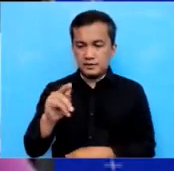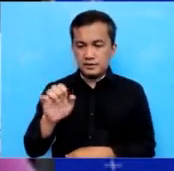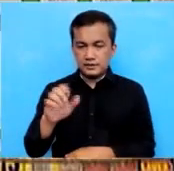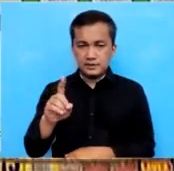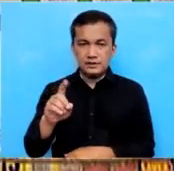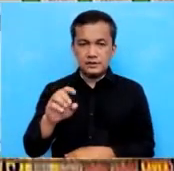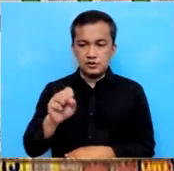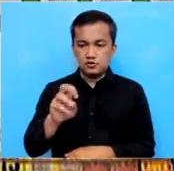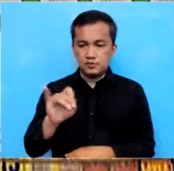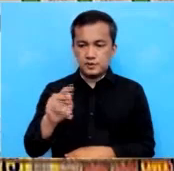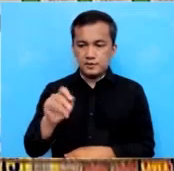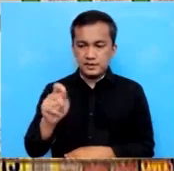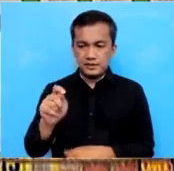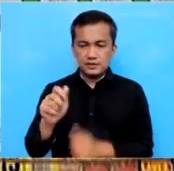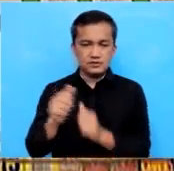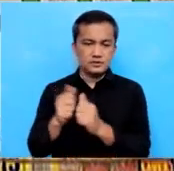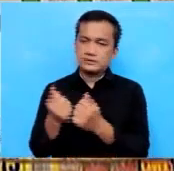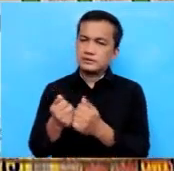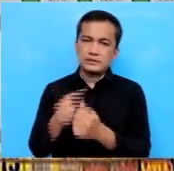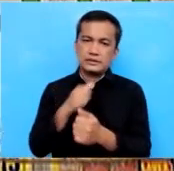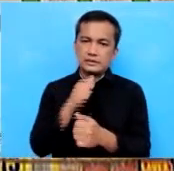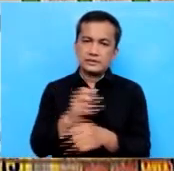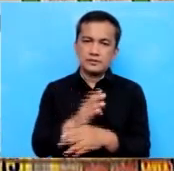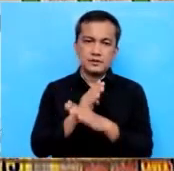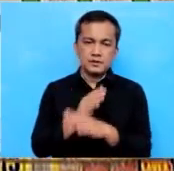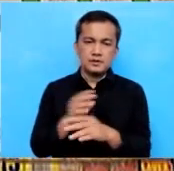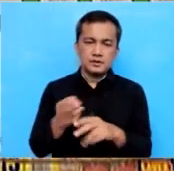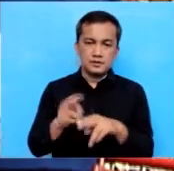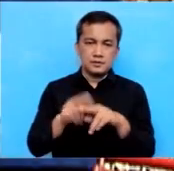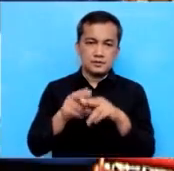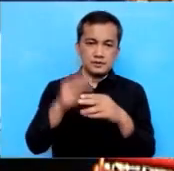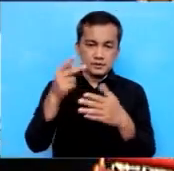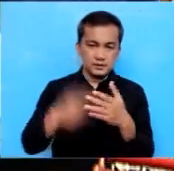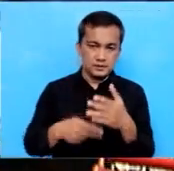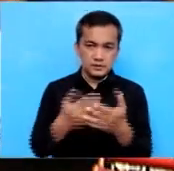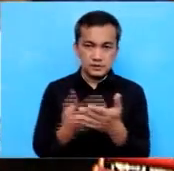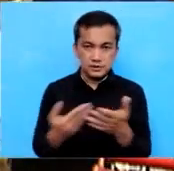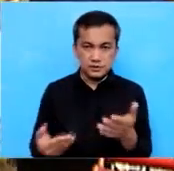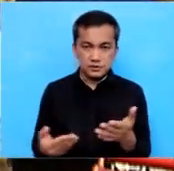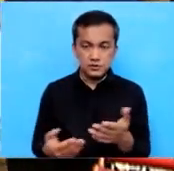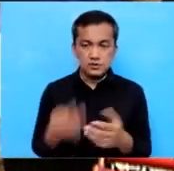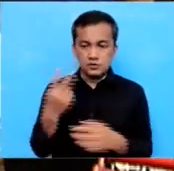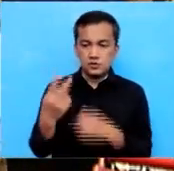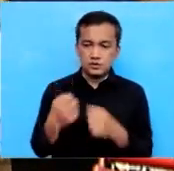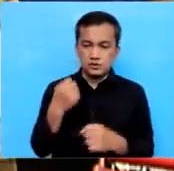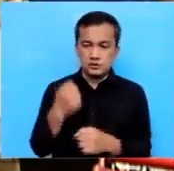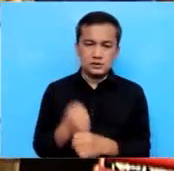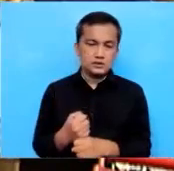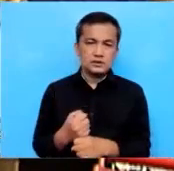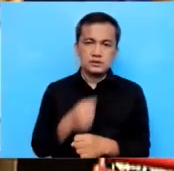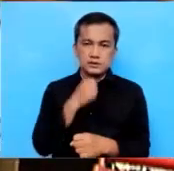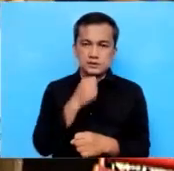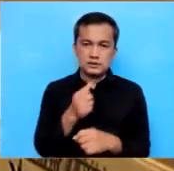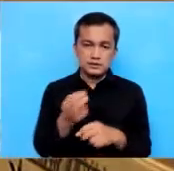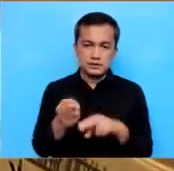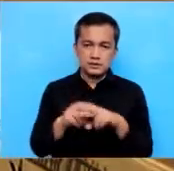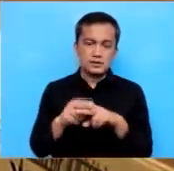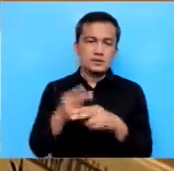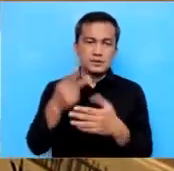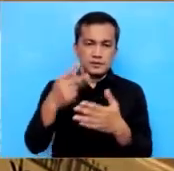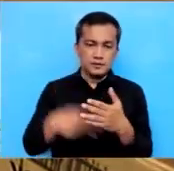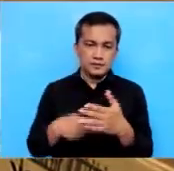Association, hindi na maiiwasan ang pagtaas ng presyo ng bilihin. 2 taon daw kasing hindi nakapagtaas ng presyo ang